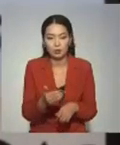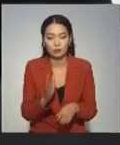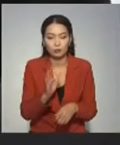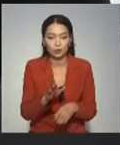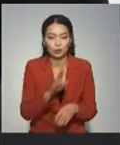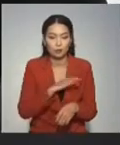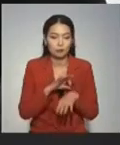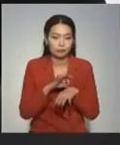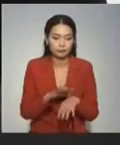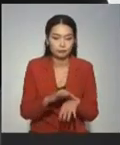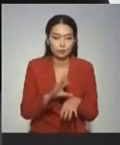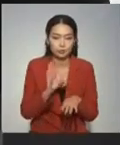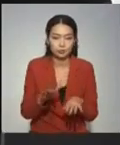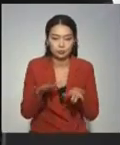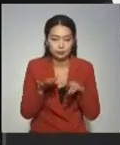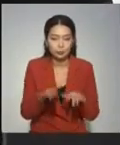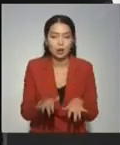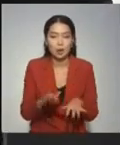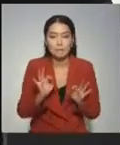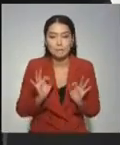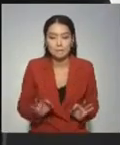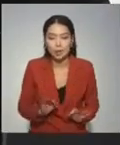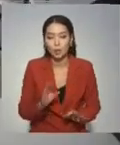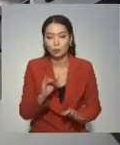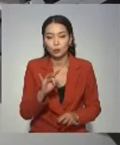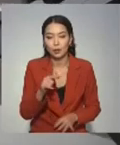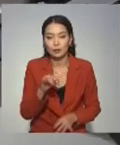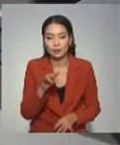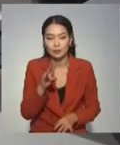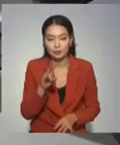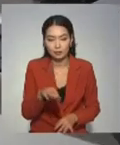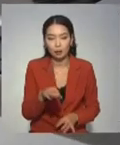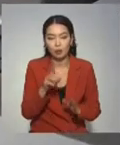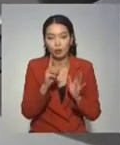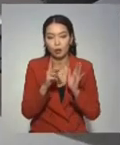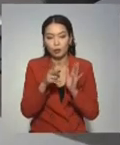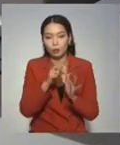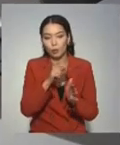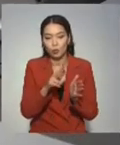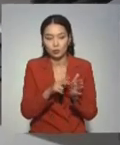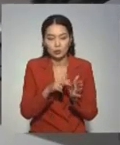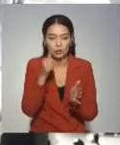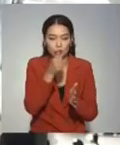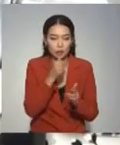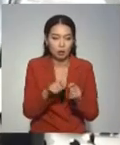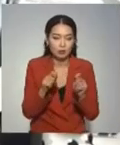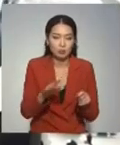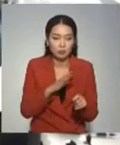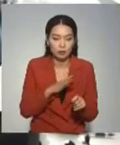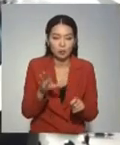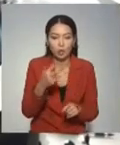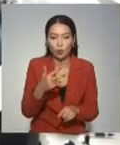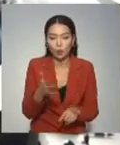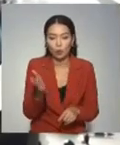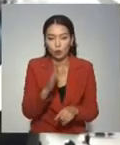қабылданатын болады. Прокурорлардың мәліметінше турагенттік 2018 жылы ашылған, қазір жұмысы тоқтап тұр. Әзірге 30-дан астам